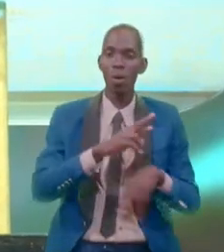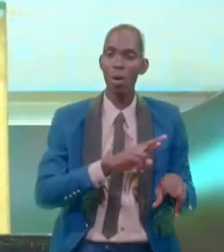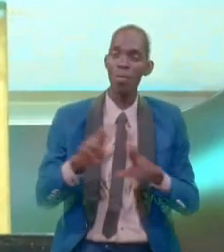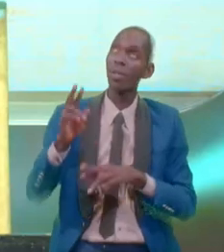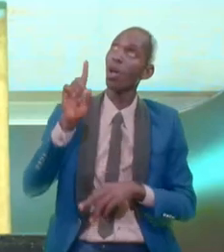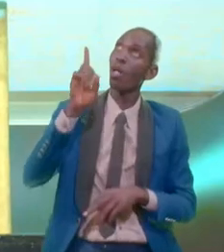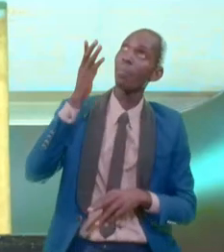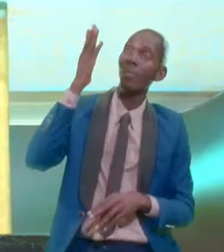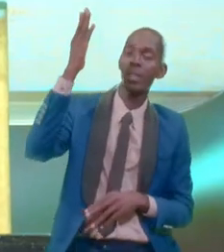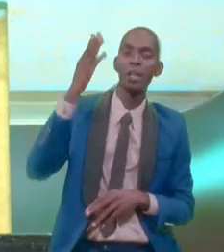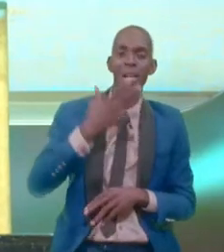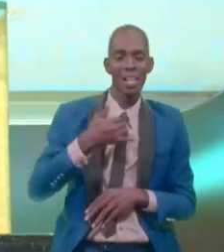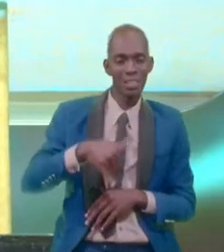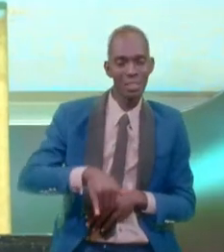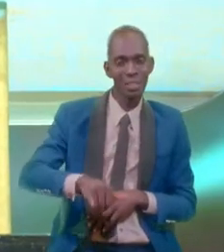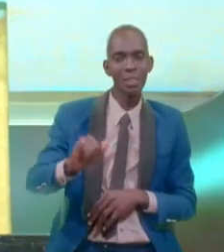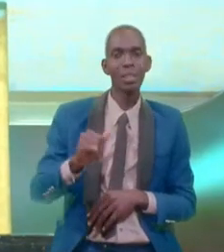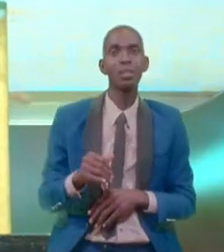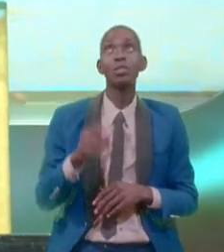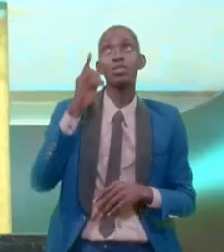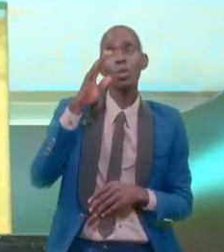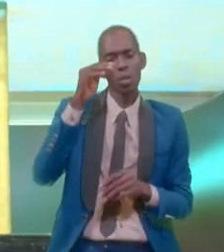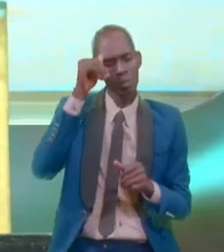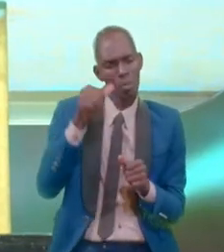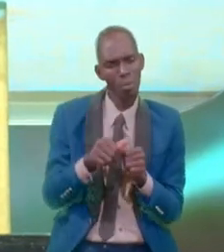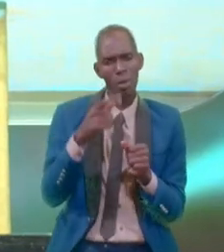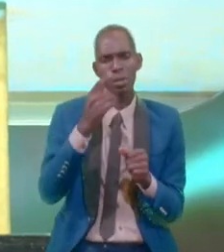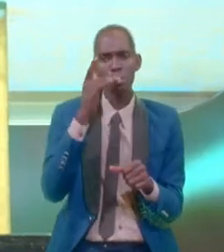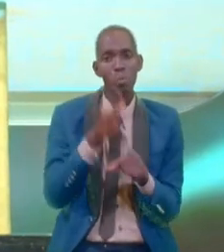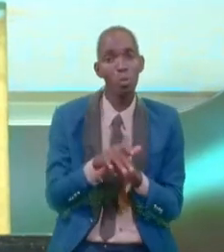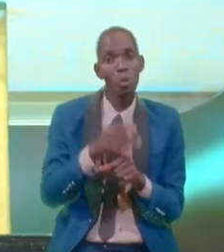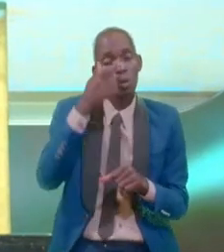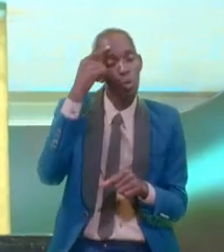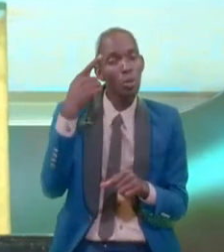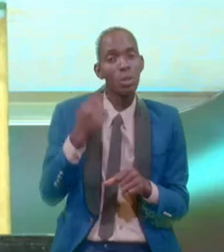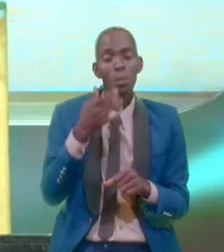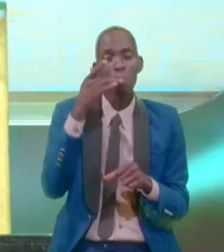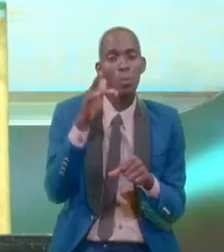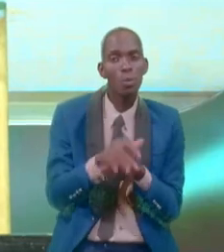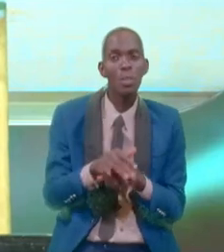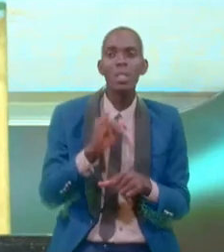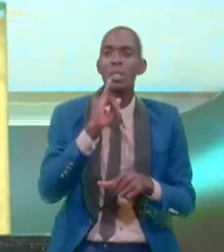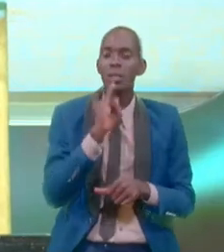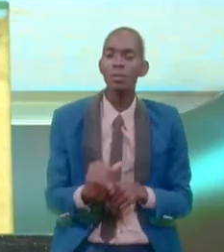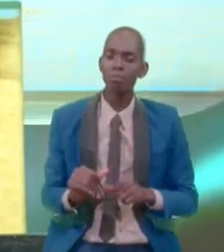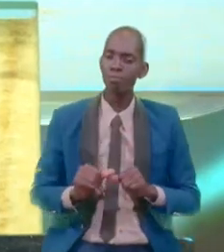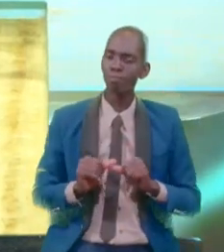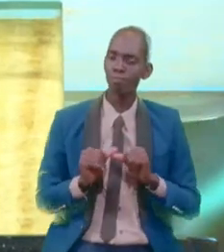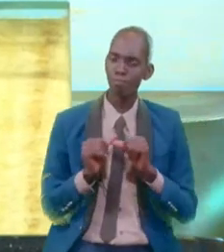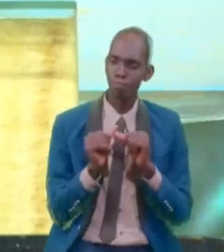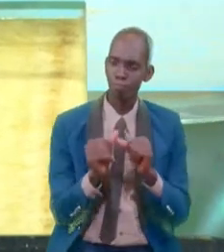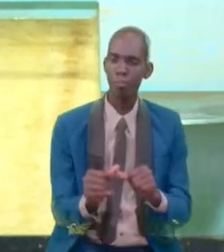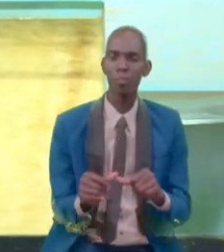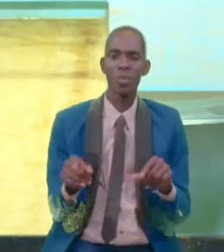paradis. Cependant, Dieu s'est souvenu de la parole, de la promesse. Vous savez, la promesse est aussi durable que